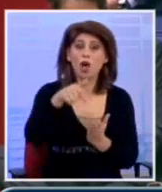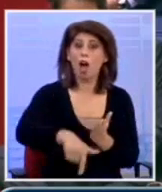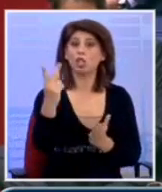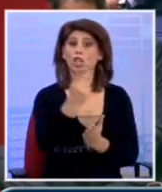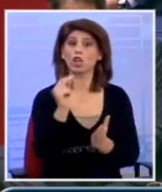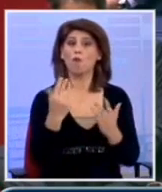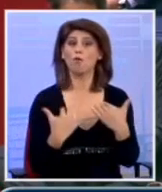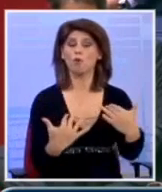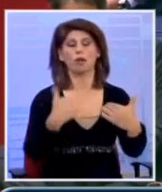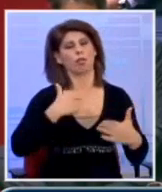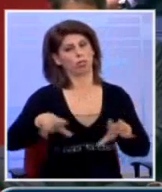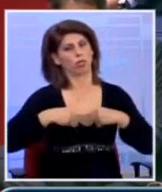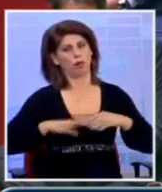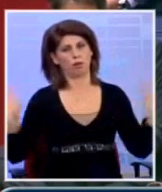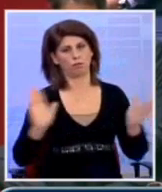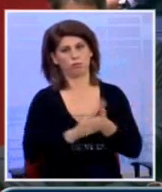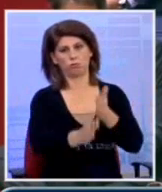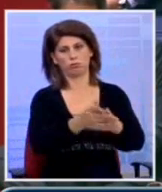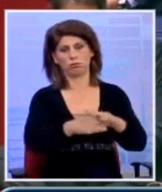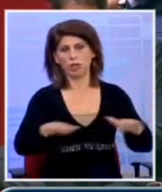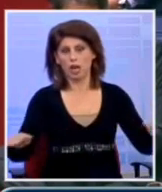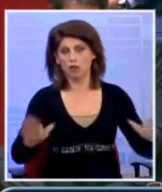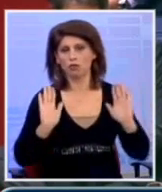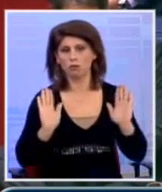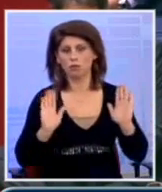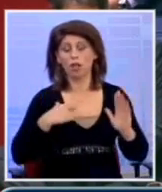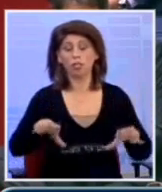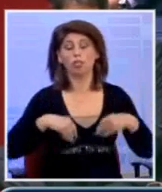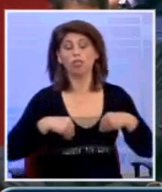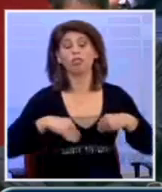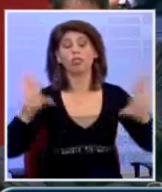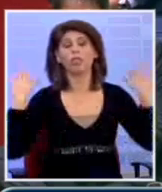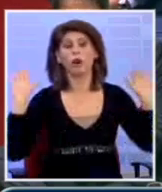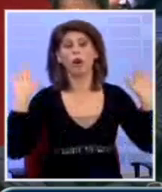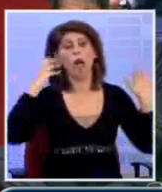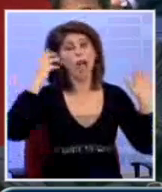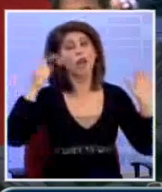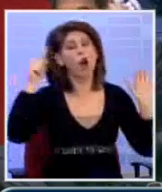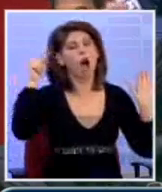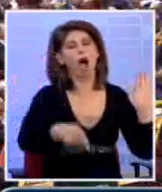δεν δεχόμαστε. Τελειωμένα. Δεν δεχόμαστε. Και ό,τι εννοώ, το εννοώ.